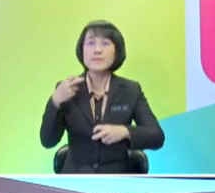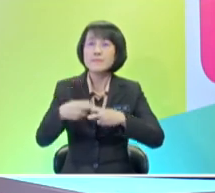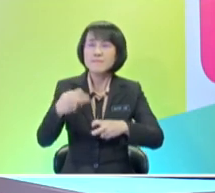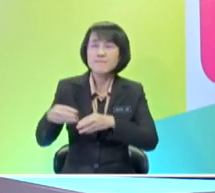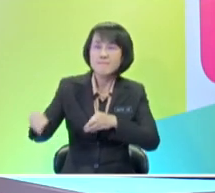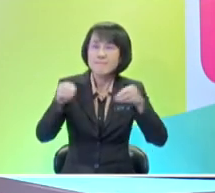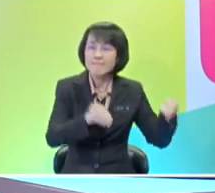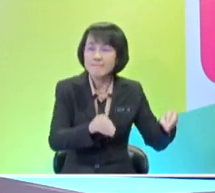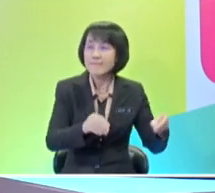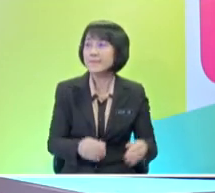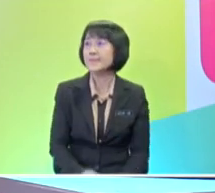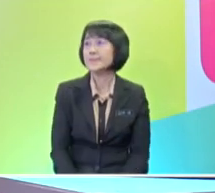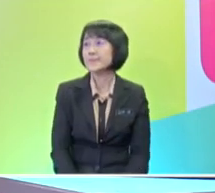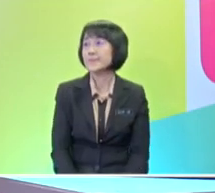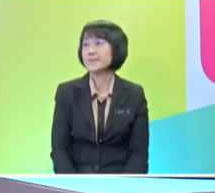situ